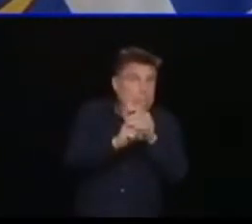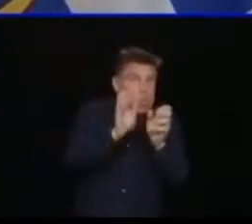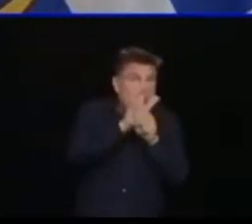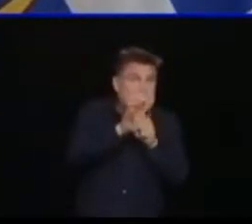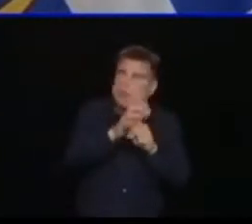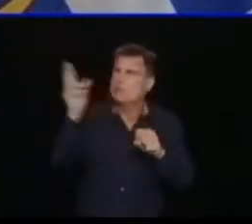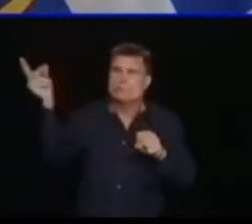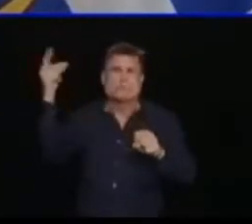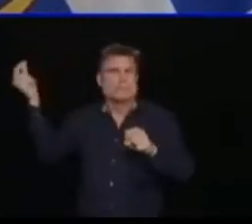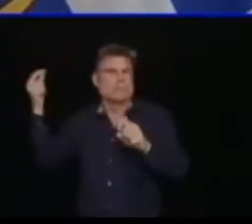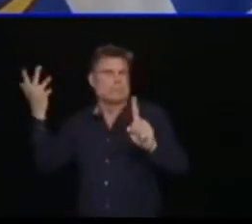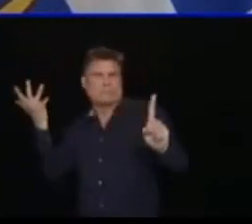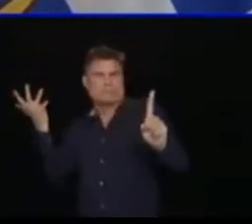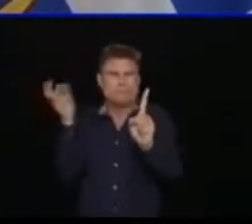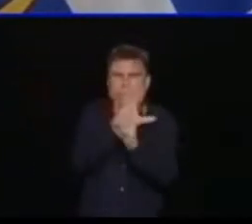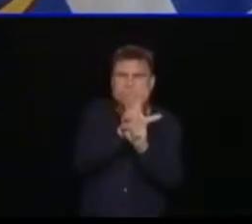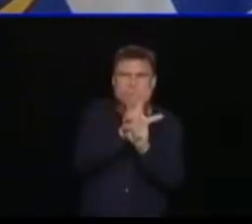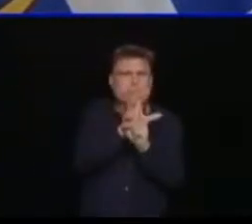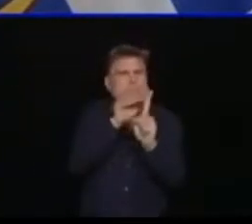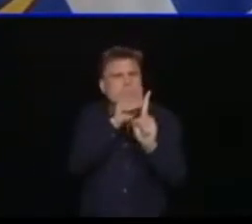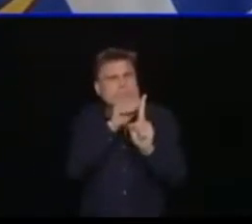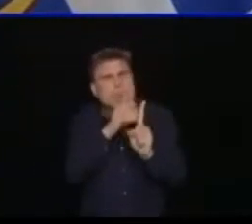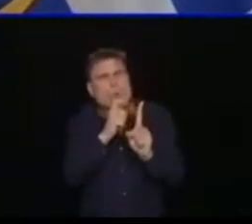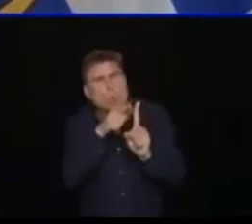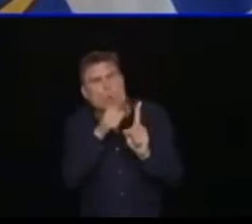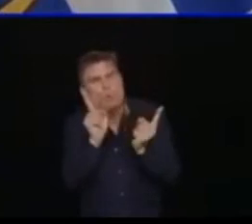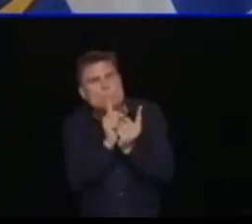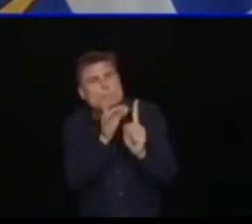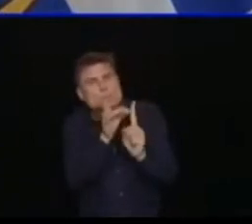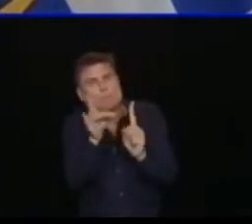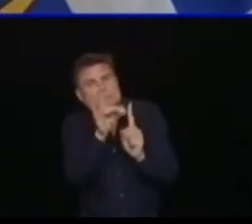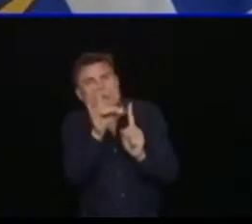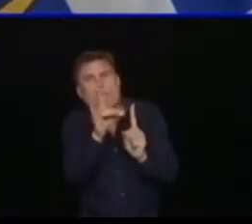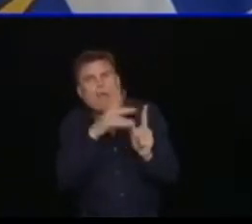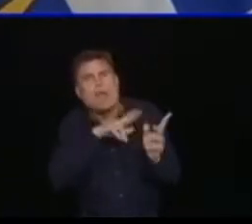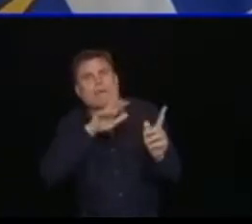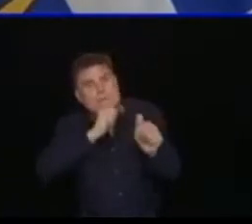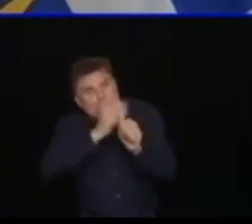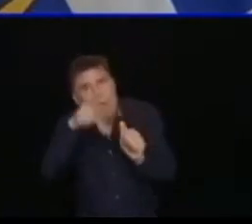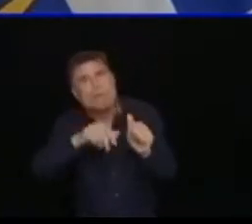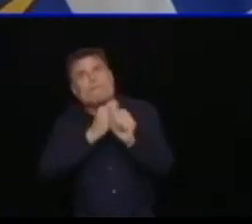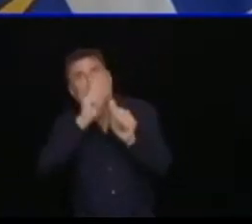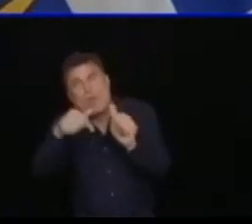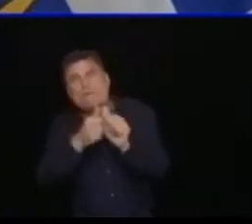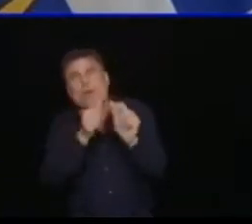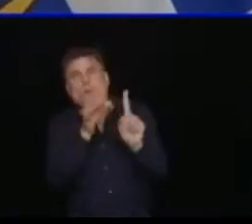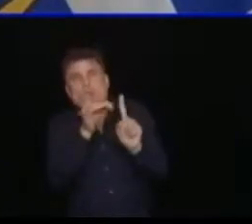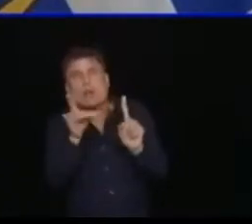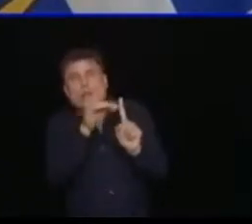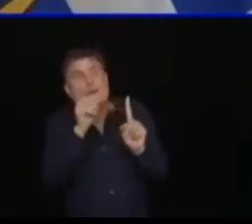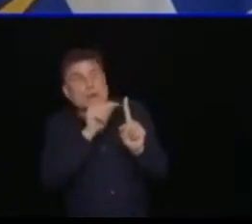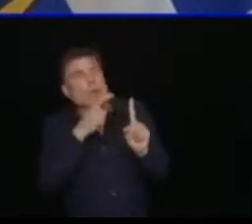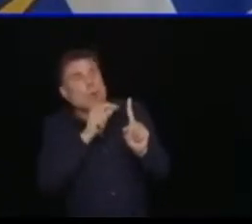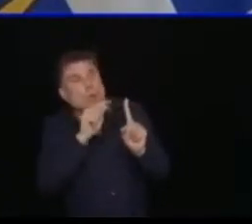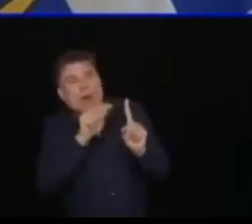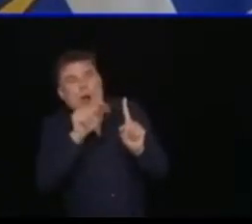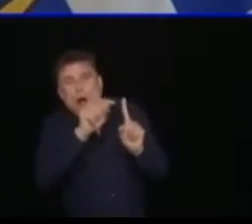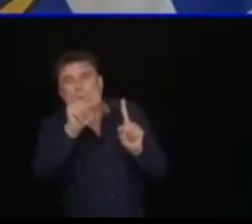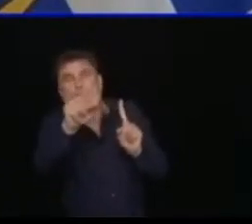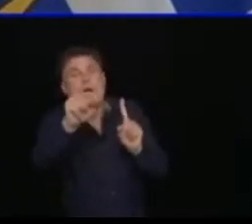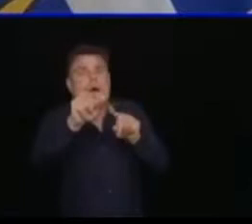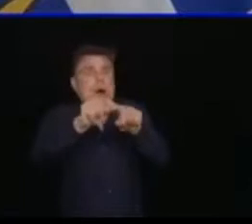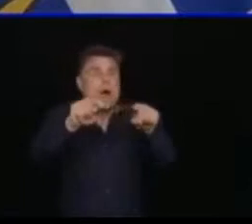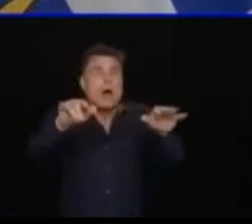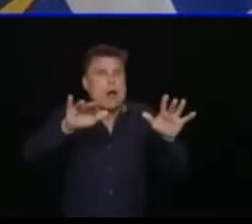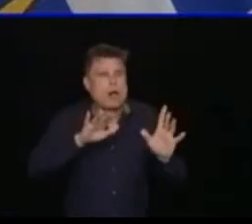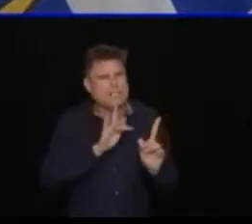we know we have the means to do it here in BC. So 所以 I'm 伯尼医生 confident 说 that 的 we 很对 can, 他 but 就 we 是 need to 说到 pay 如果 attention 你 to 是 it 觉得你 now. 暴露在